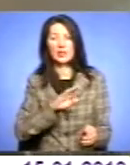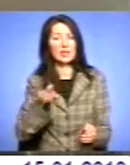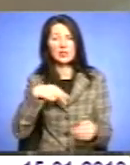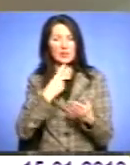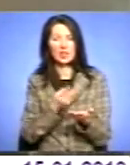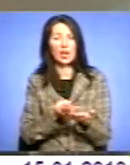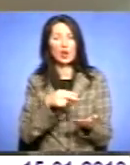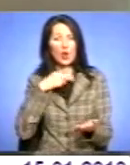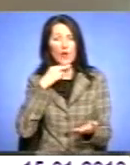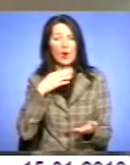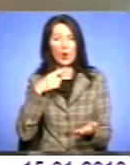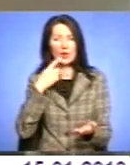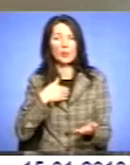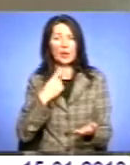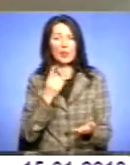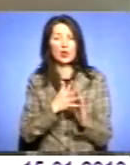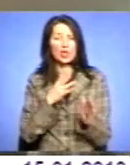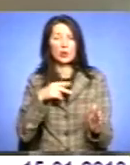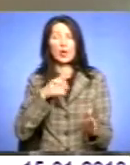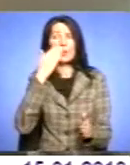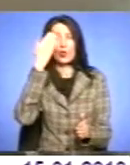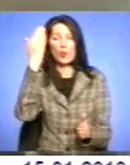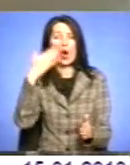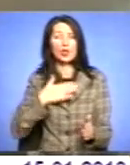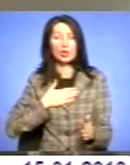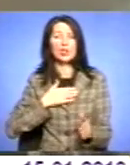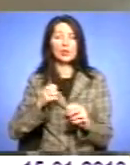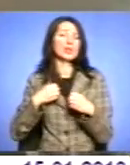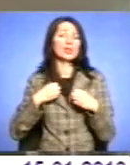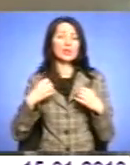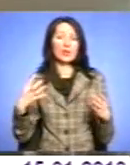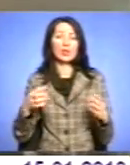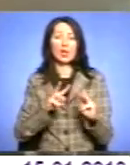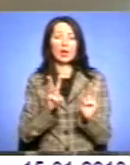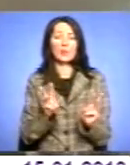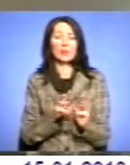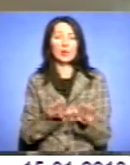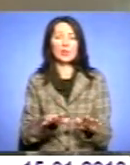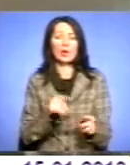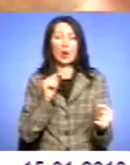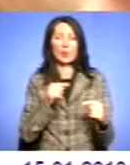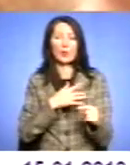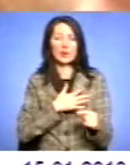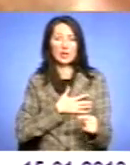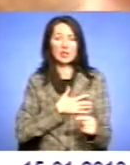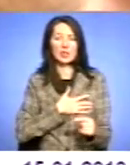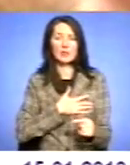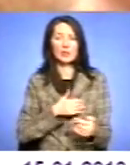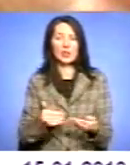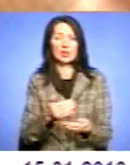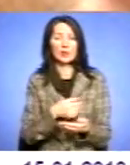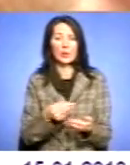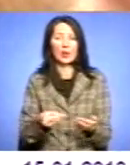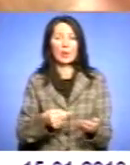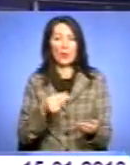Бога, ми йдемо до наших святинь. Тобто вони проти приватизації, і збір підписів це показує, і настрій людей.